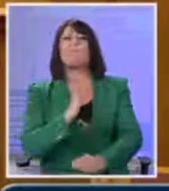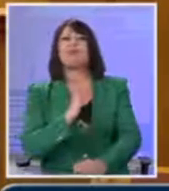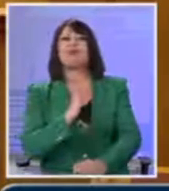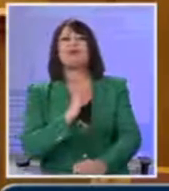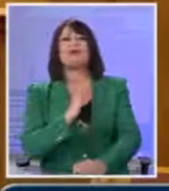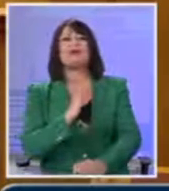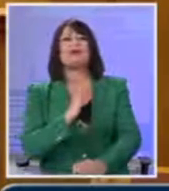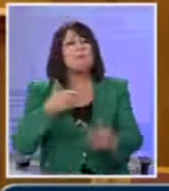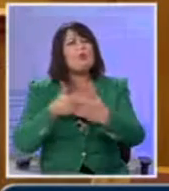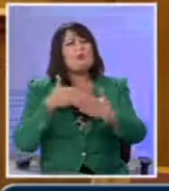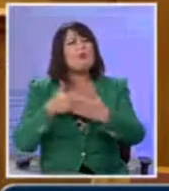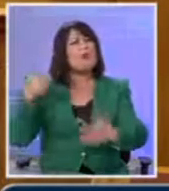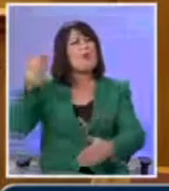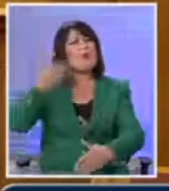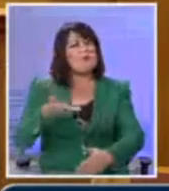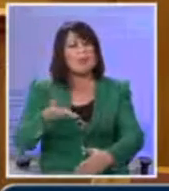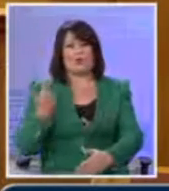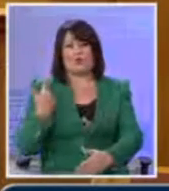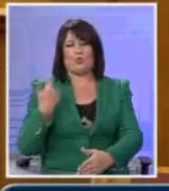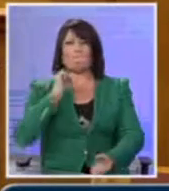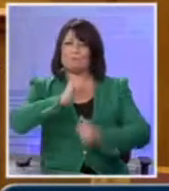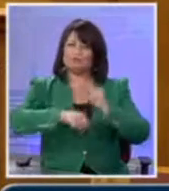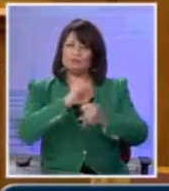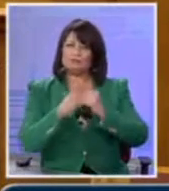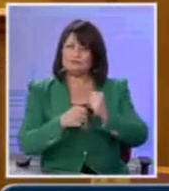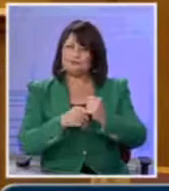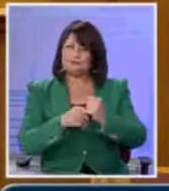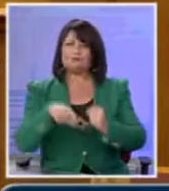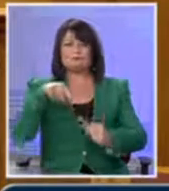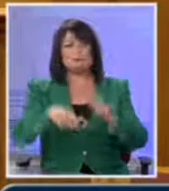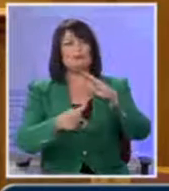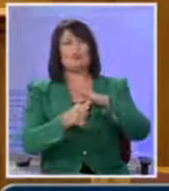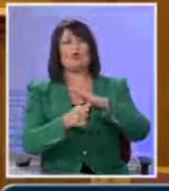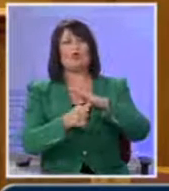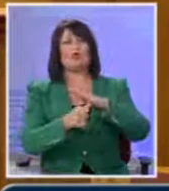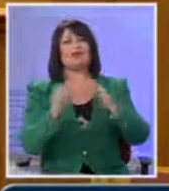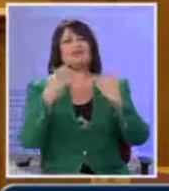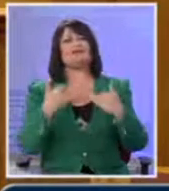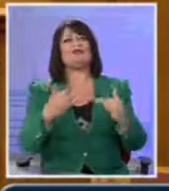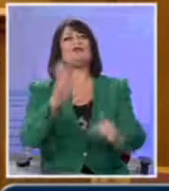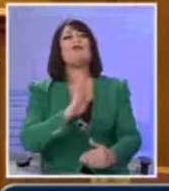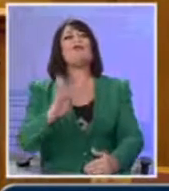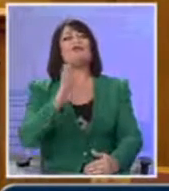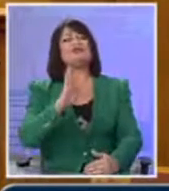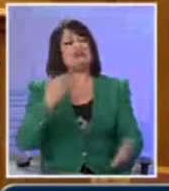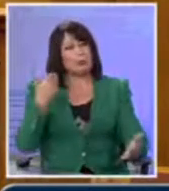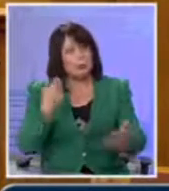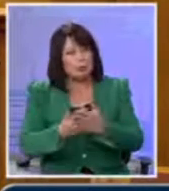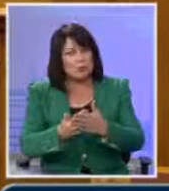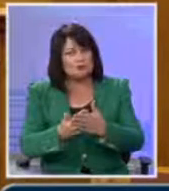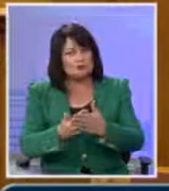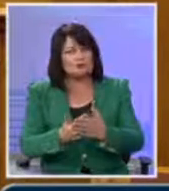βρήκαν πολύ μεγάλα εμπόδια. Η τελευταία προσπάθεια με τον σημερινό πρόεδρο της Βουλής ολοκληρώνεται